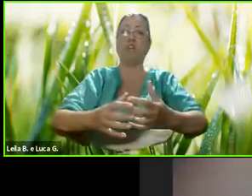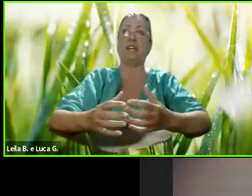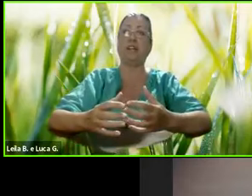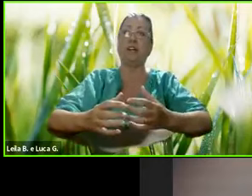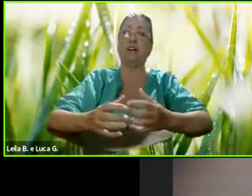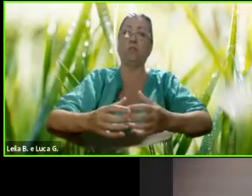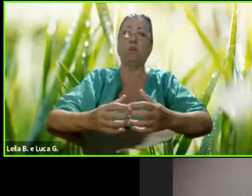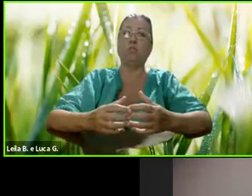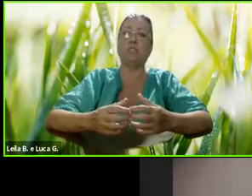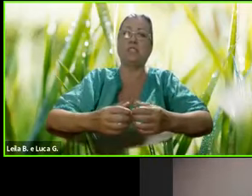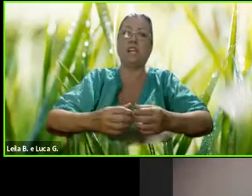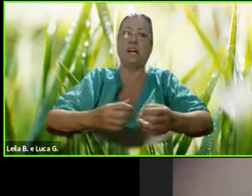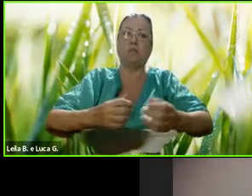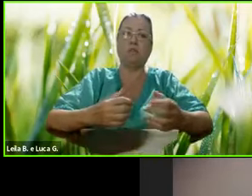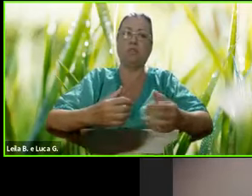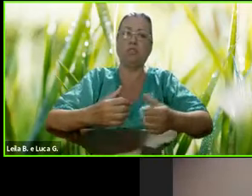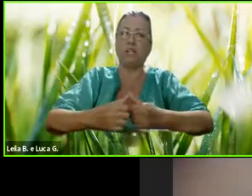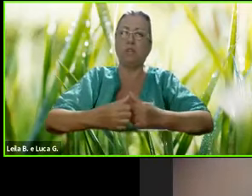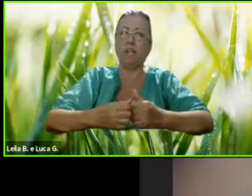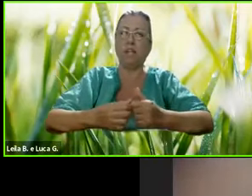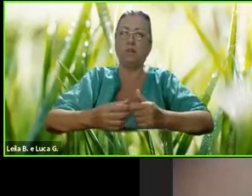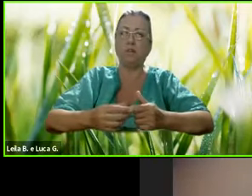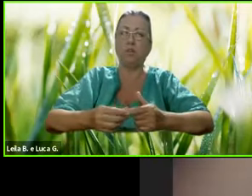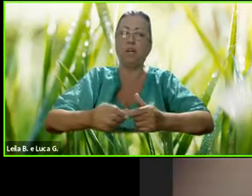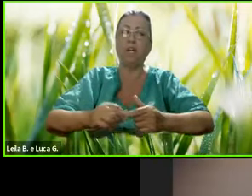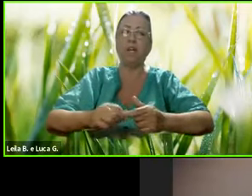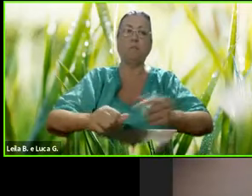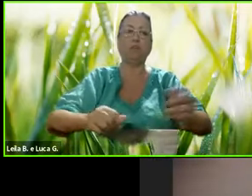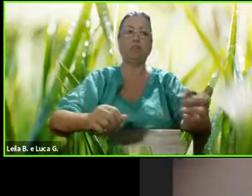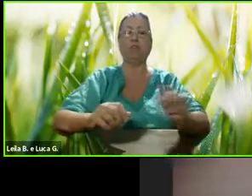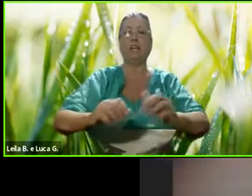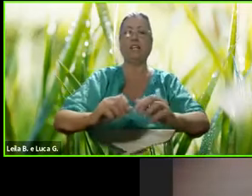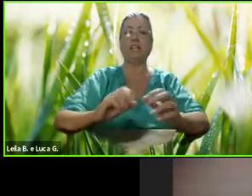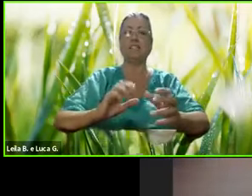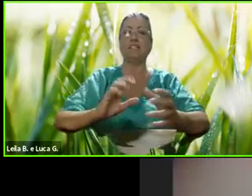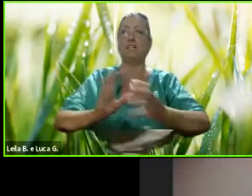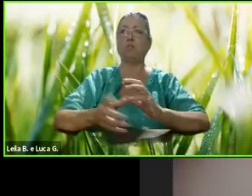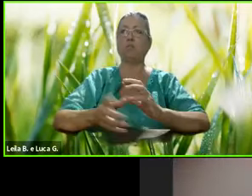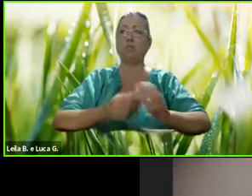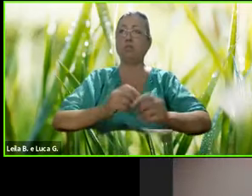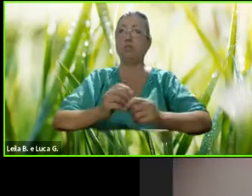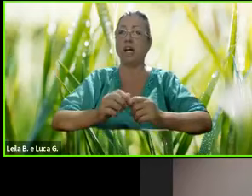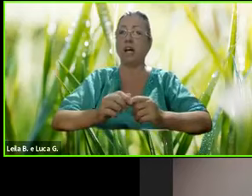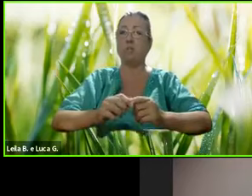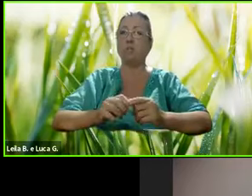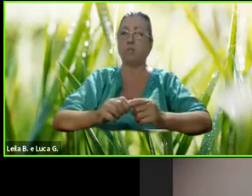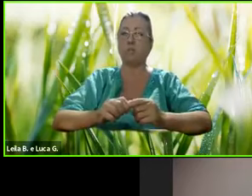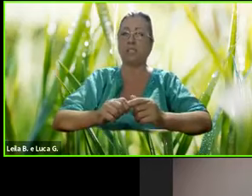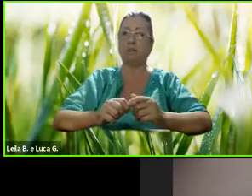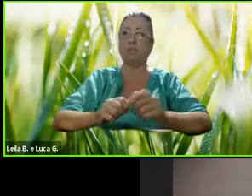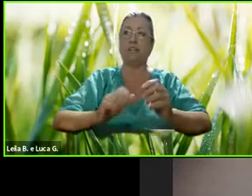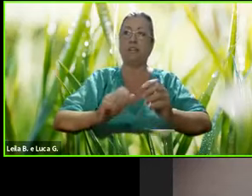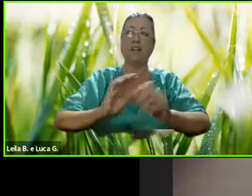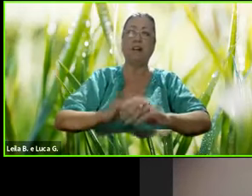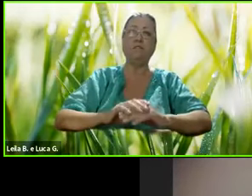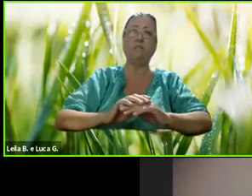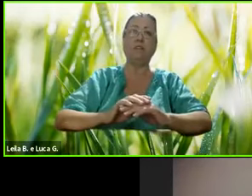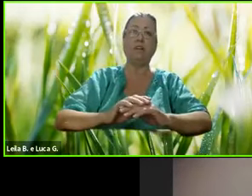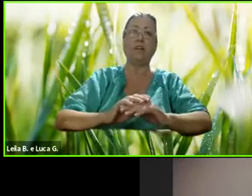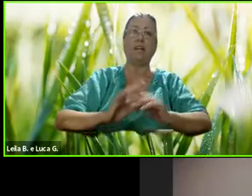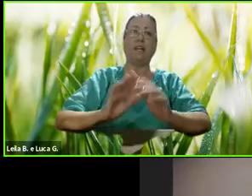questo succede quando ci stanno le riunioni. Perciò è interessante quando studiamo queste